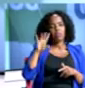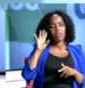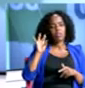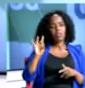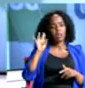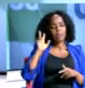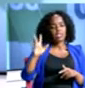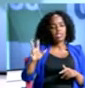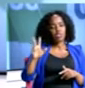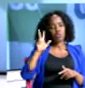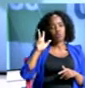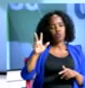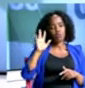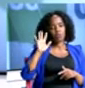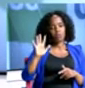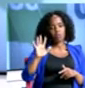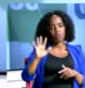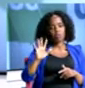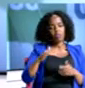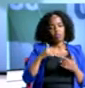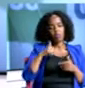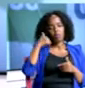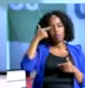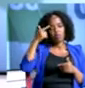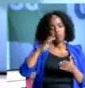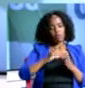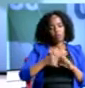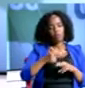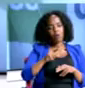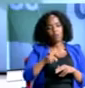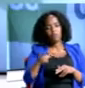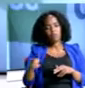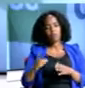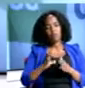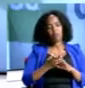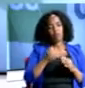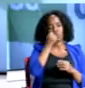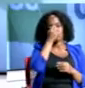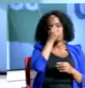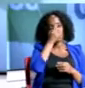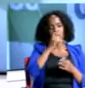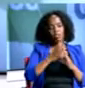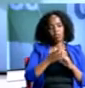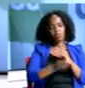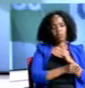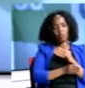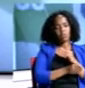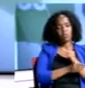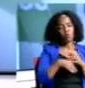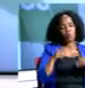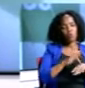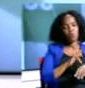shanin enyu estay bilbilo kene dandaw awasi rakko akasi kana yoshak namot biyala radufani yol